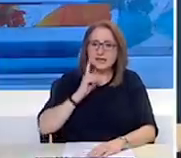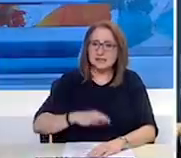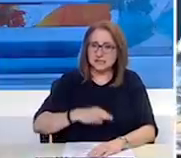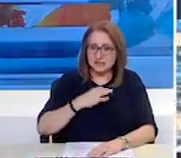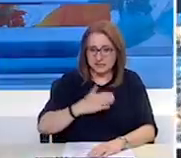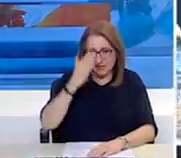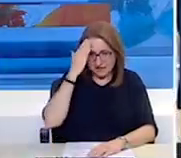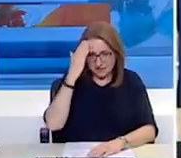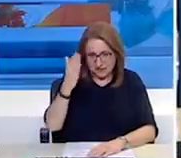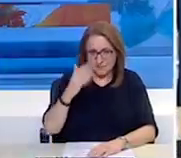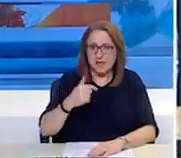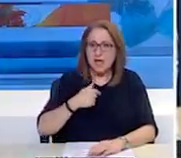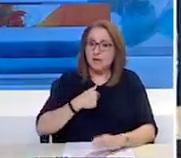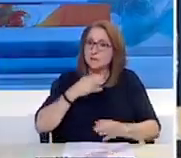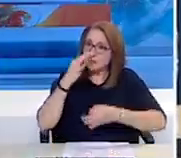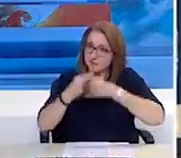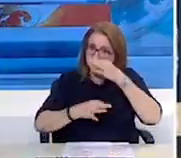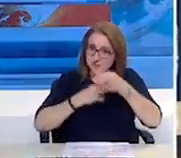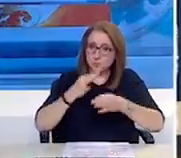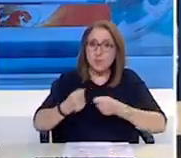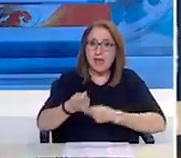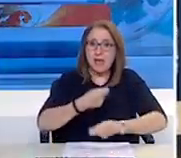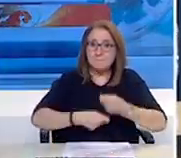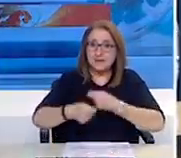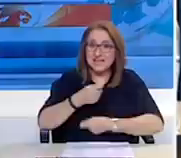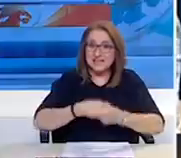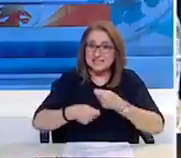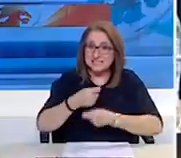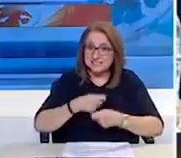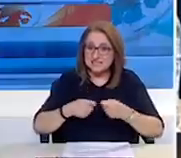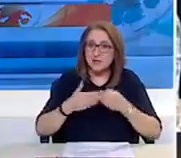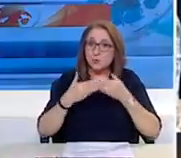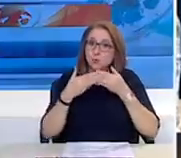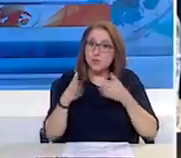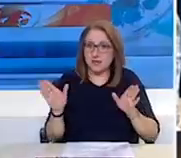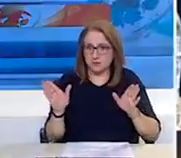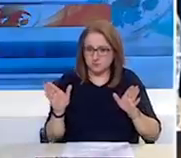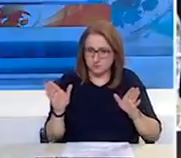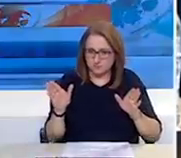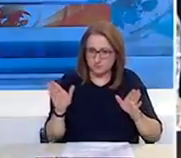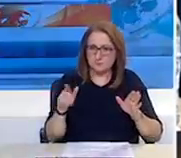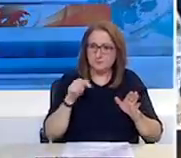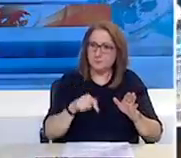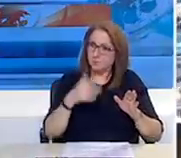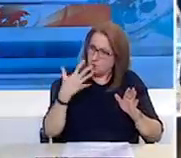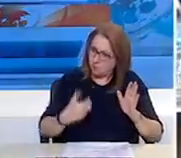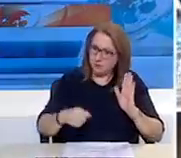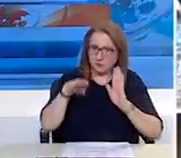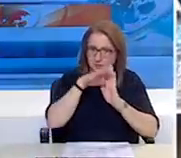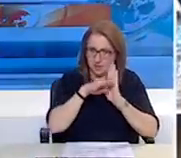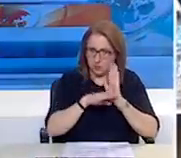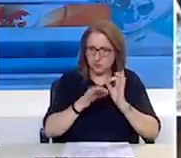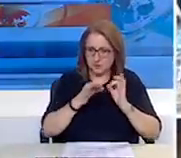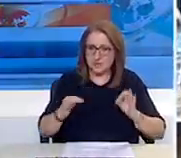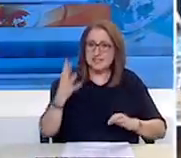γνωρίζουμε τις δραστηριότητες των επιχειρήσεων που επαναλειτουργούν από το φυσικό τους κατάστημα υπό συγκεκριμένους όρους και κανόνες τη